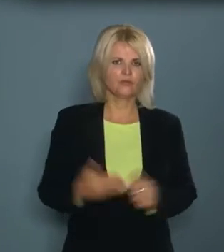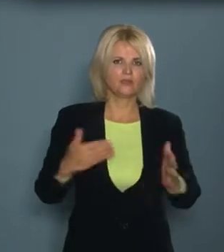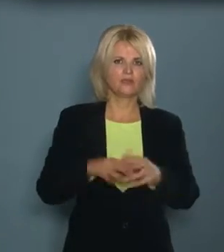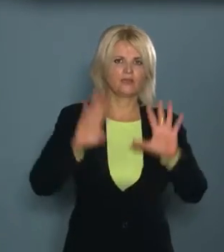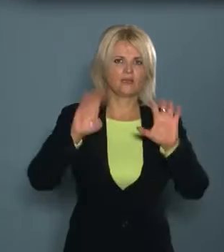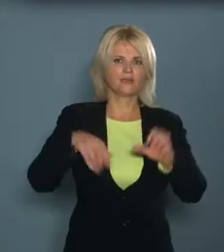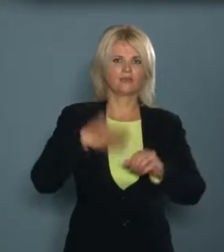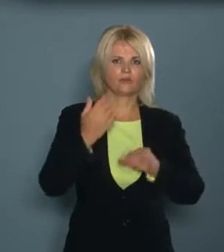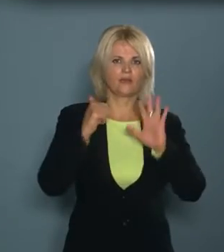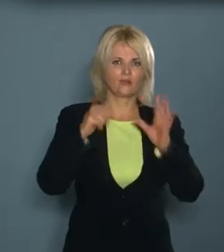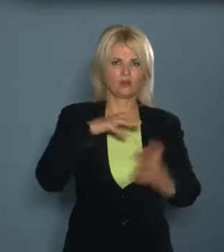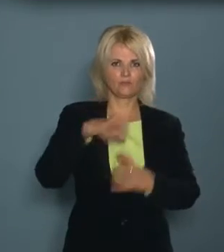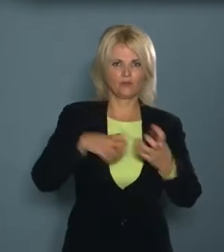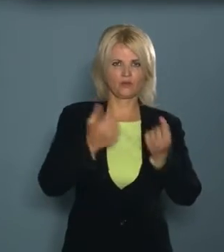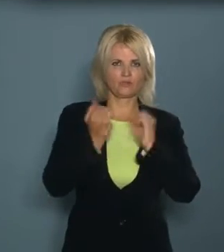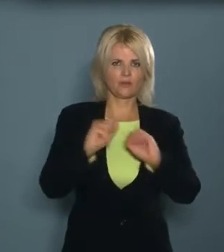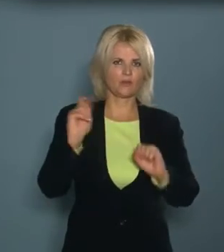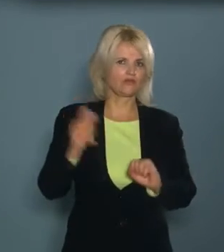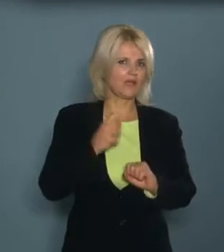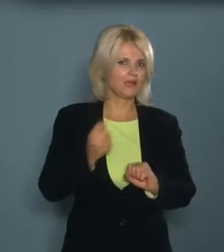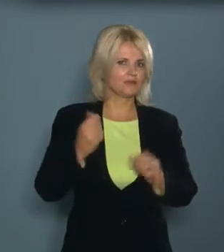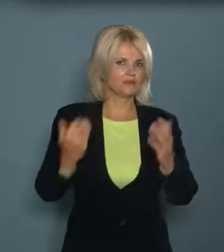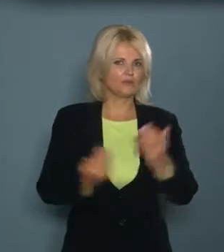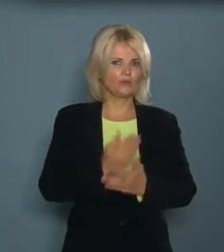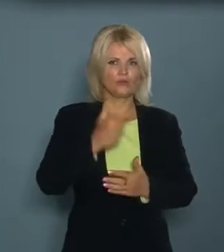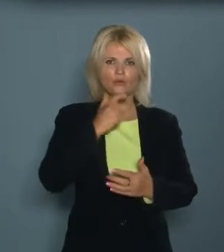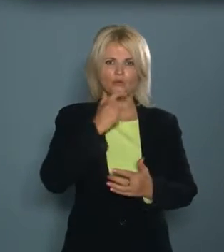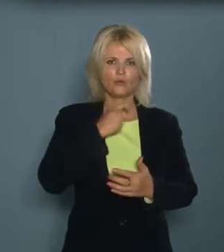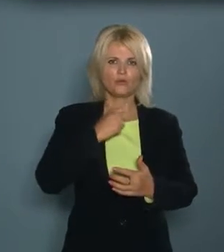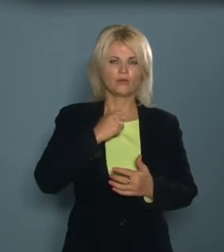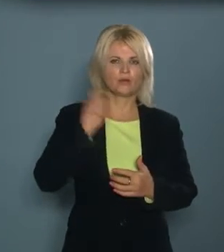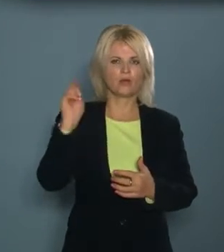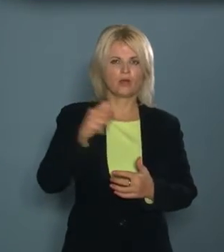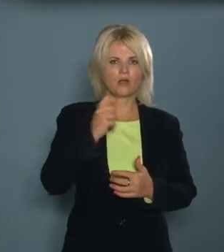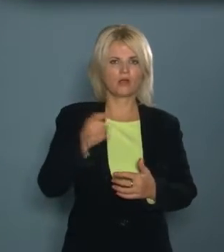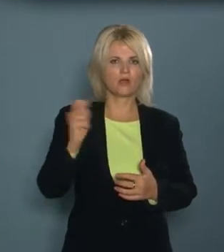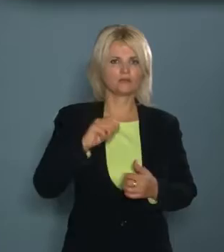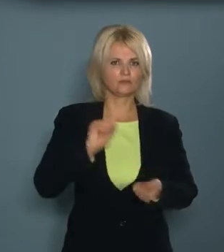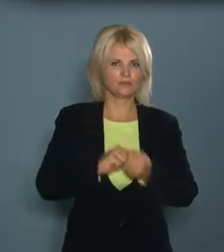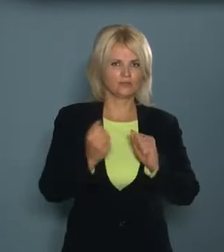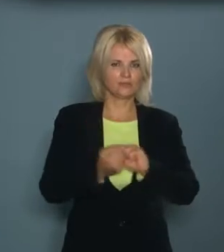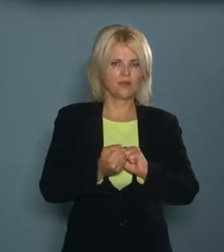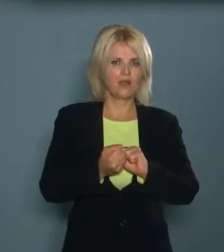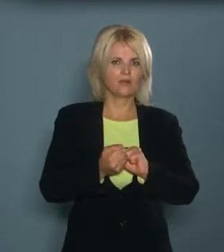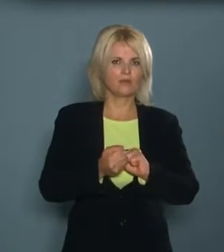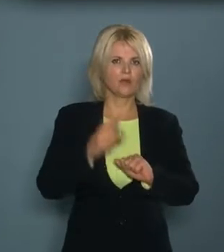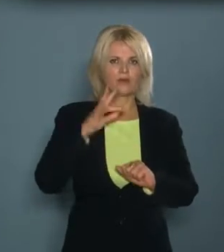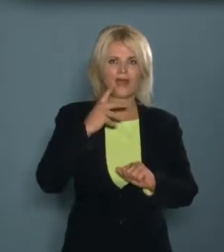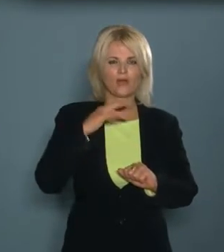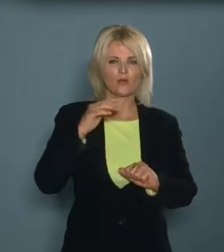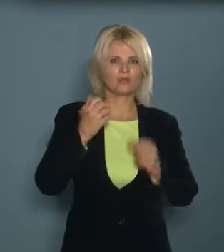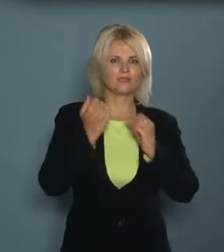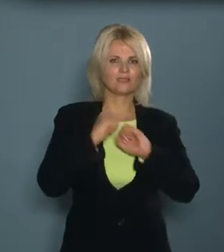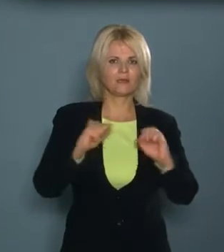Az 1956-os forradalom és szabadságharc már az újkori hadtörténelmünkhöz tartozik. Míg a Rákóczi